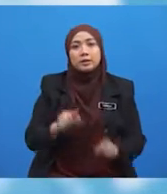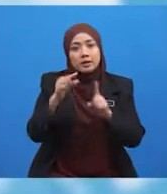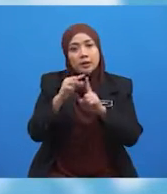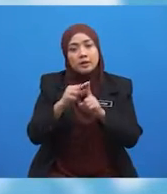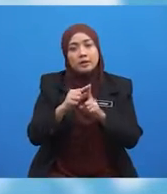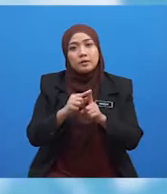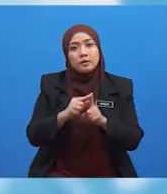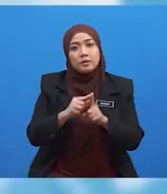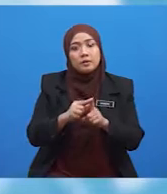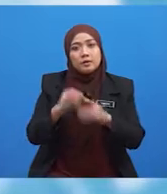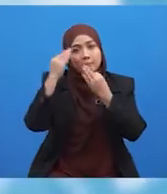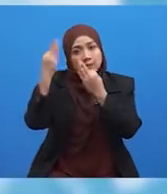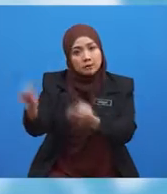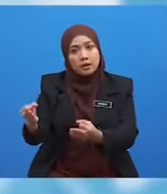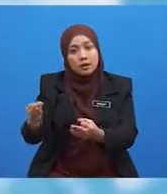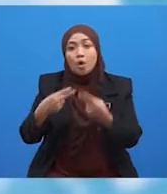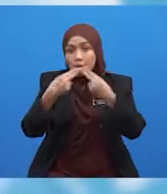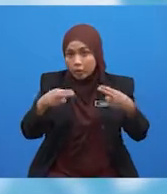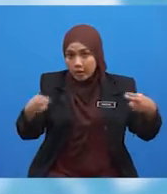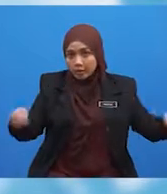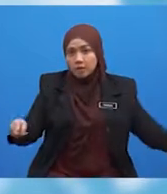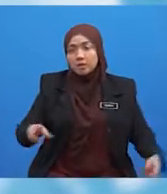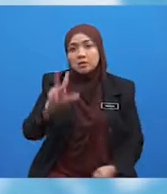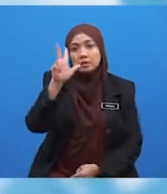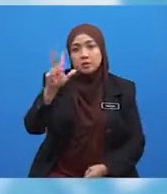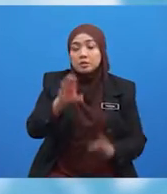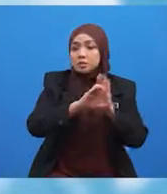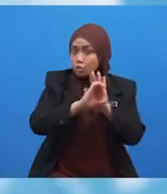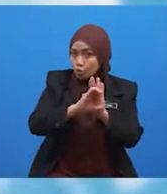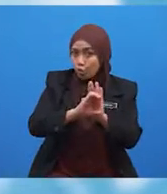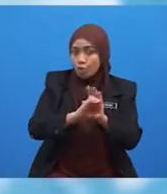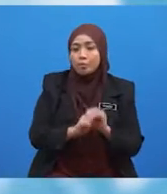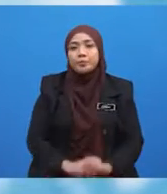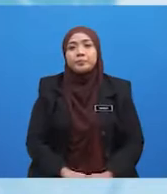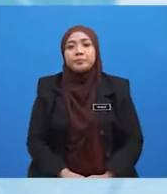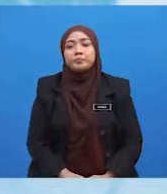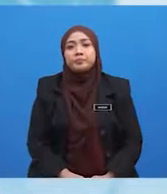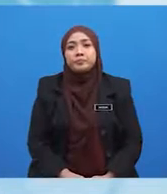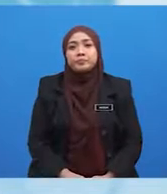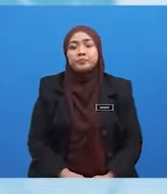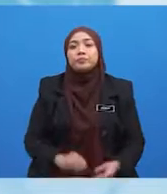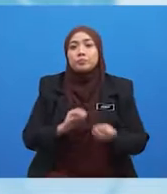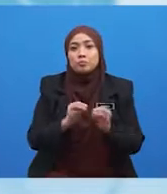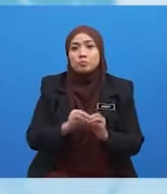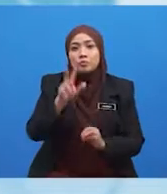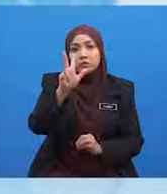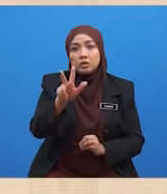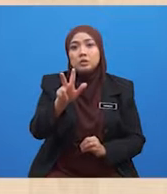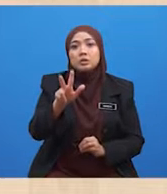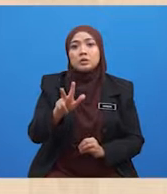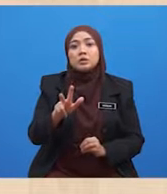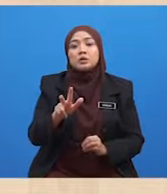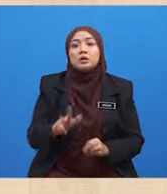tamu fakta kedua uraian ketiga ilah contoh tips ketiga